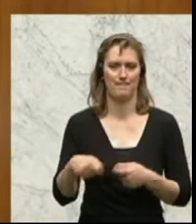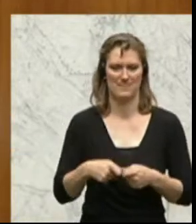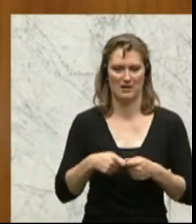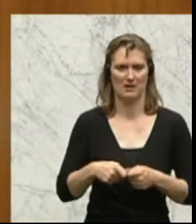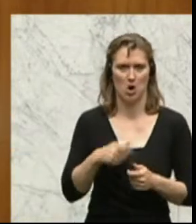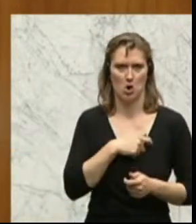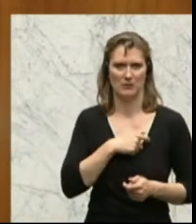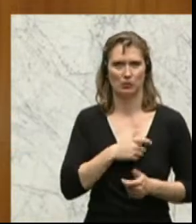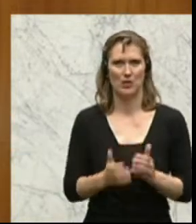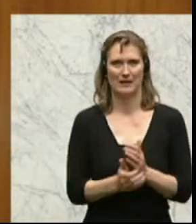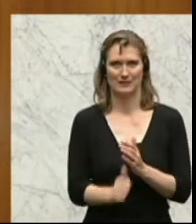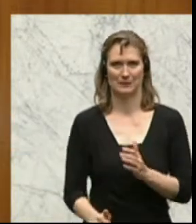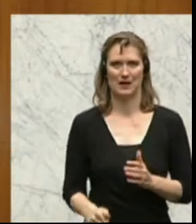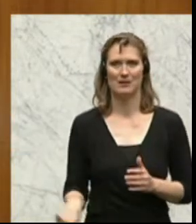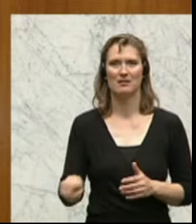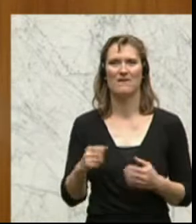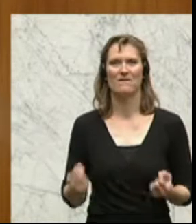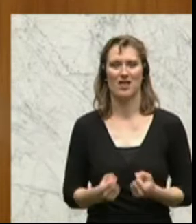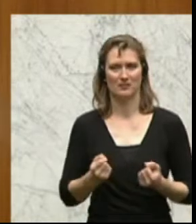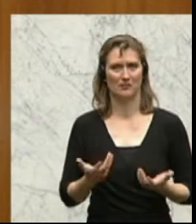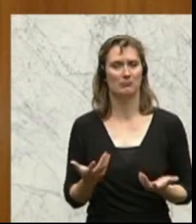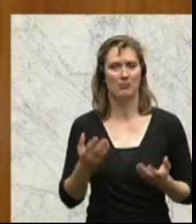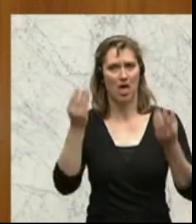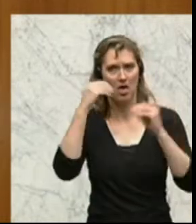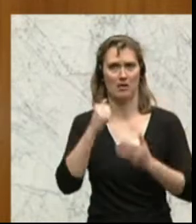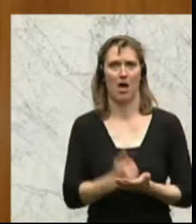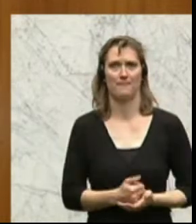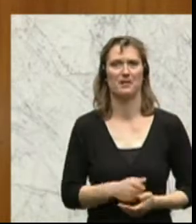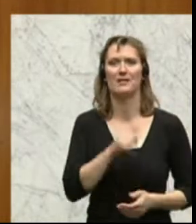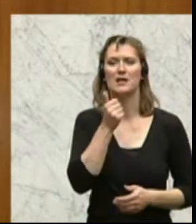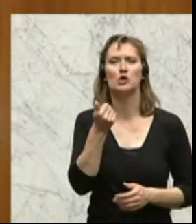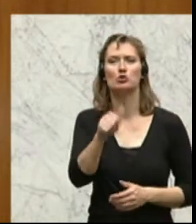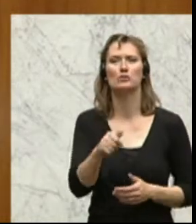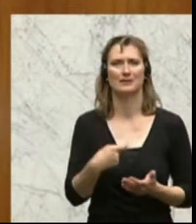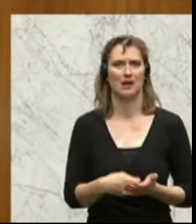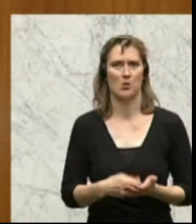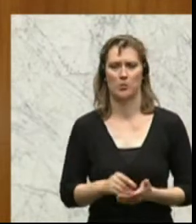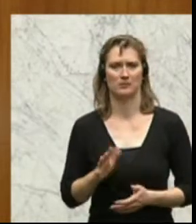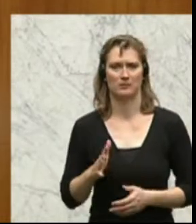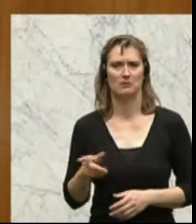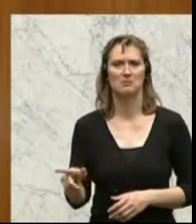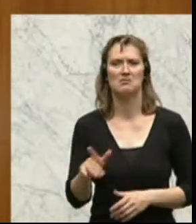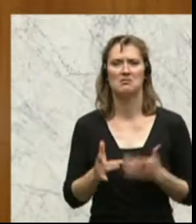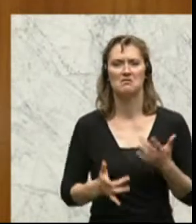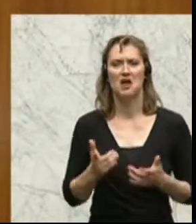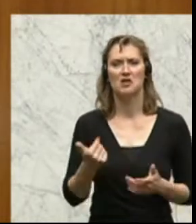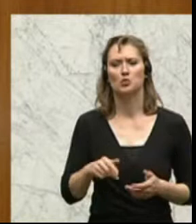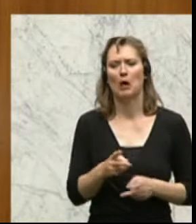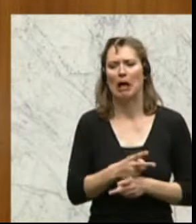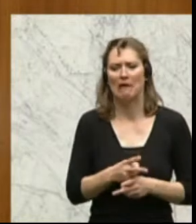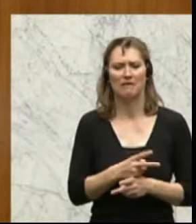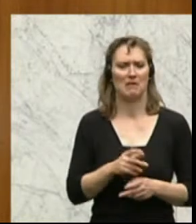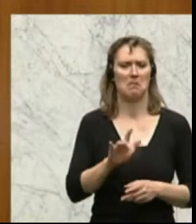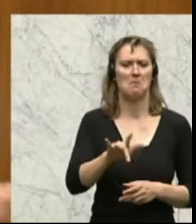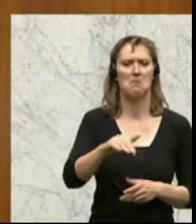und Experten arbeiten ehrenamtlich, daher ist nicht mit zusätzlichen Kosten zu rechnen, vielleicht Kosten für Kaffee und da und dort ein Brötchen,